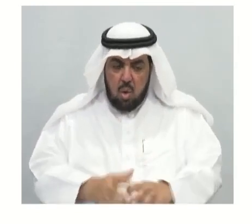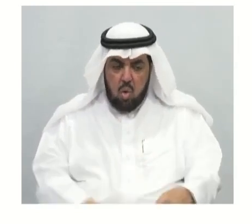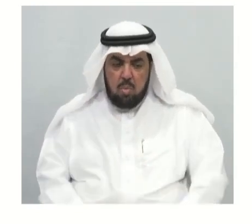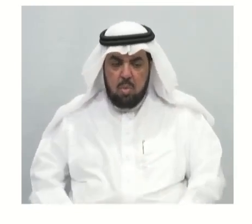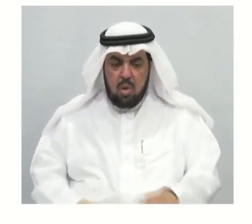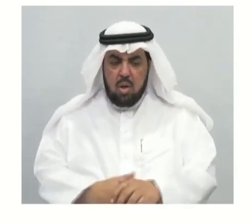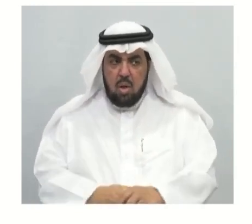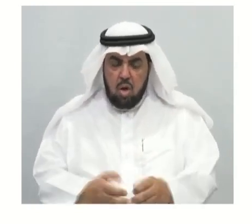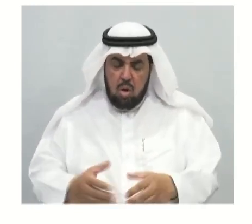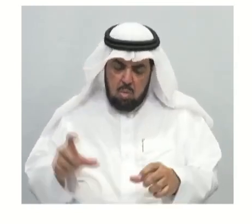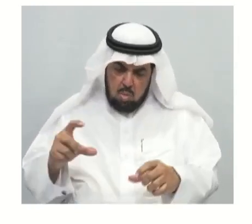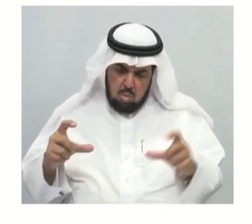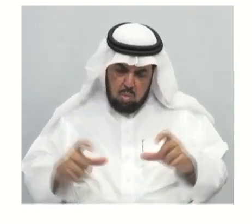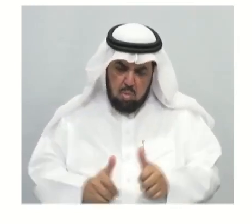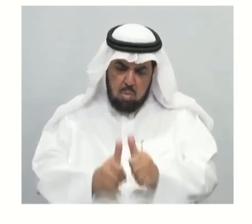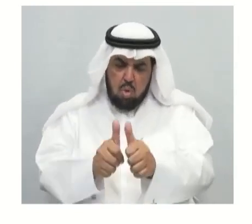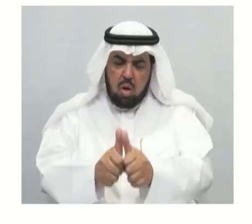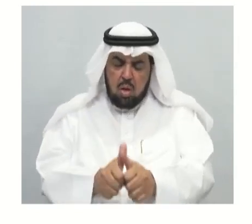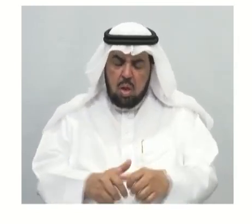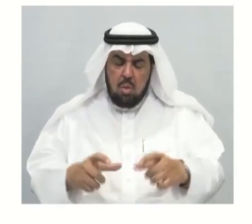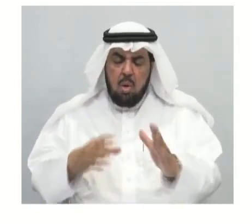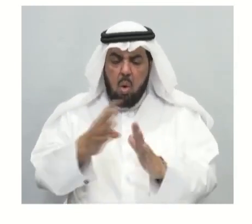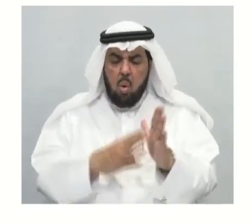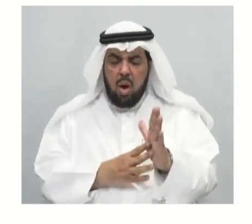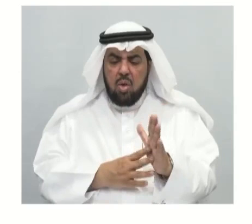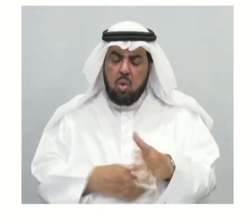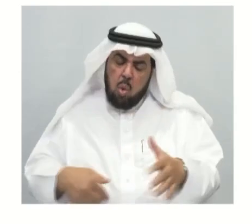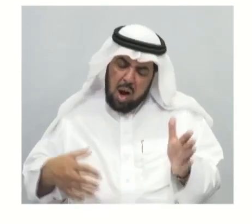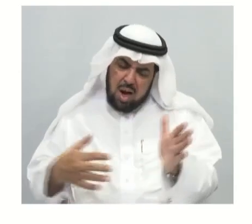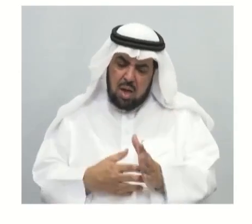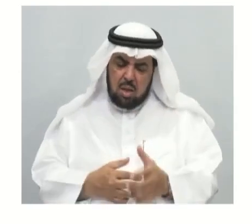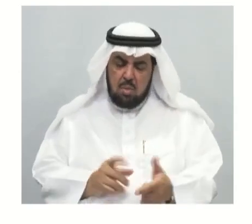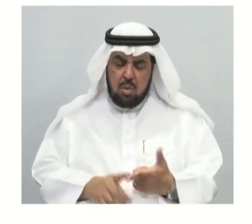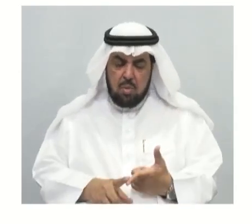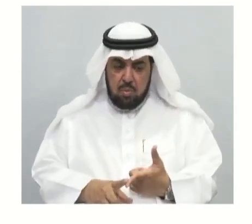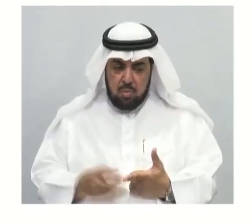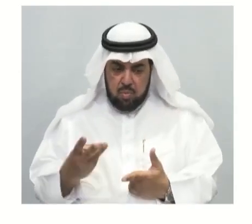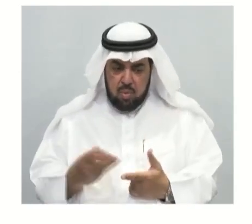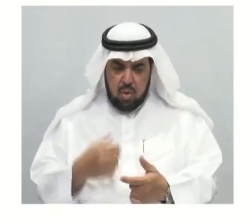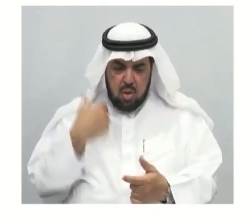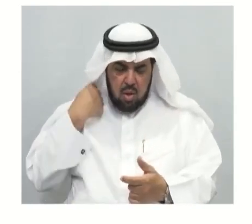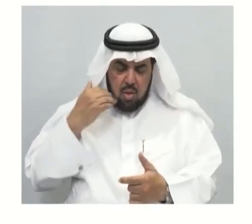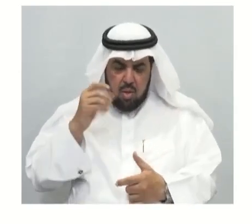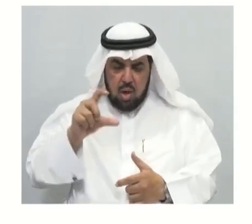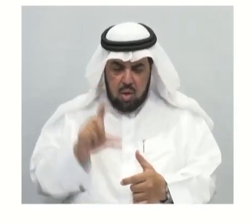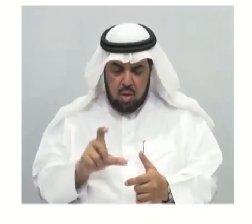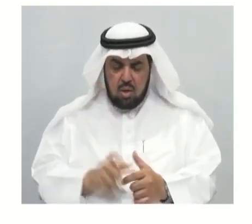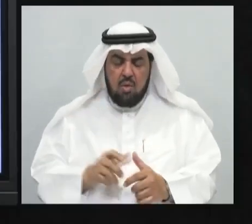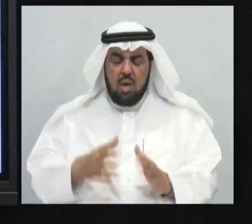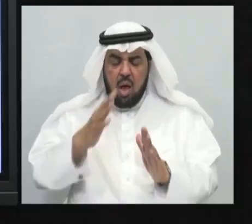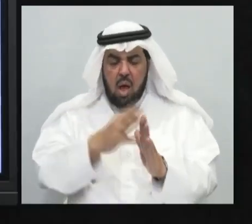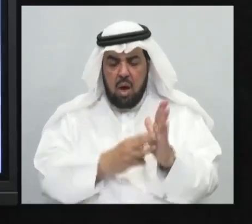من مقدمه ونص رئيس وخاتمه اذا ثلاث اجزاء في